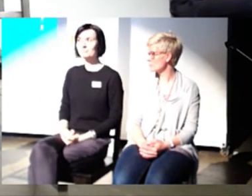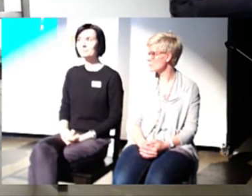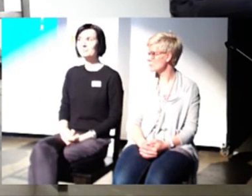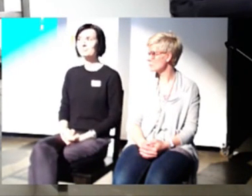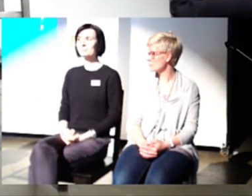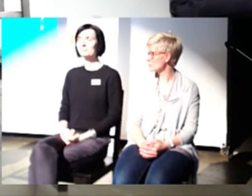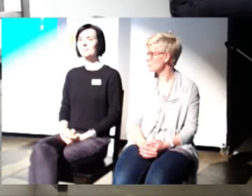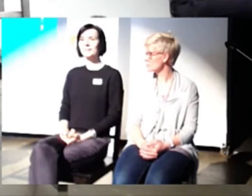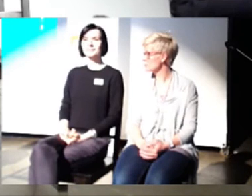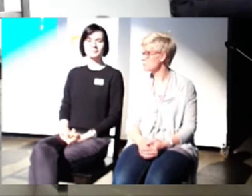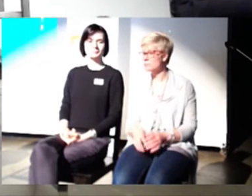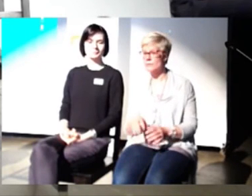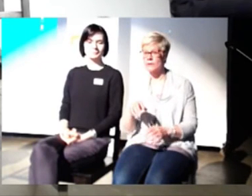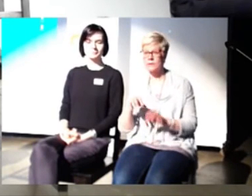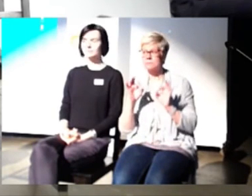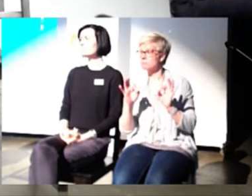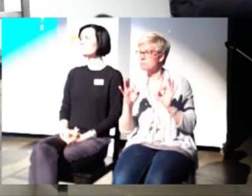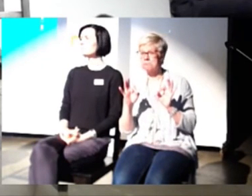No, miltä tämä kuulostaa?